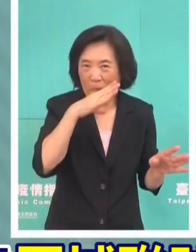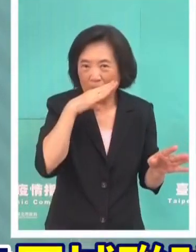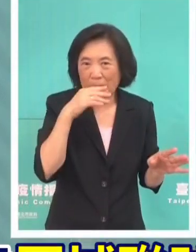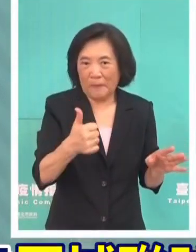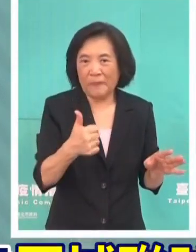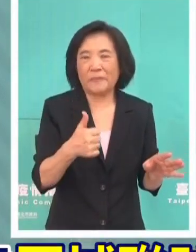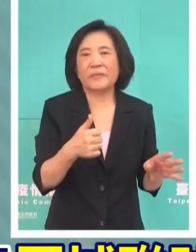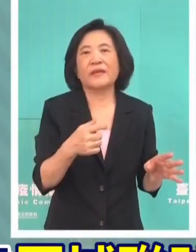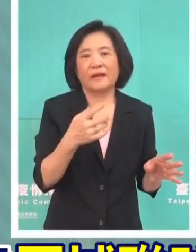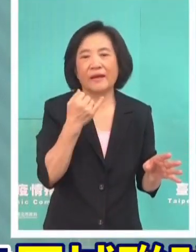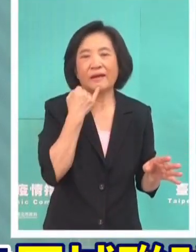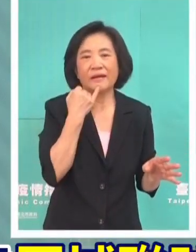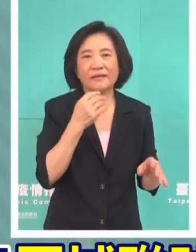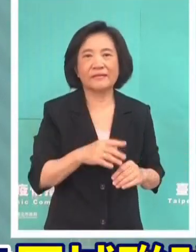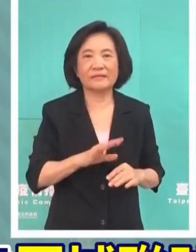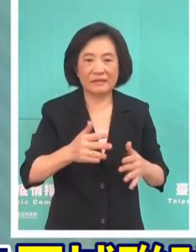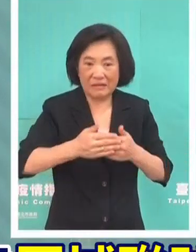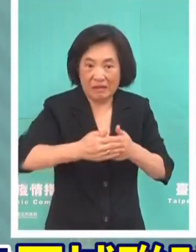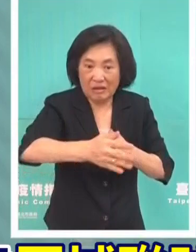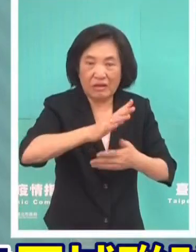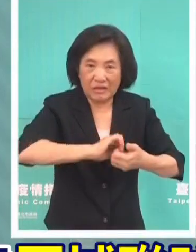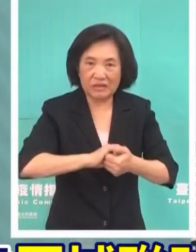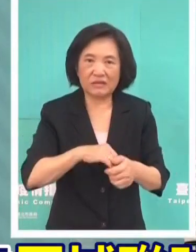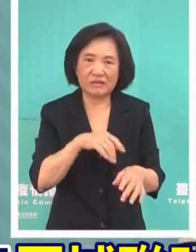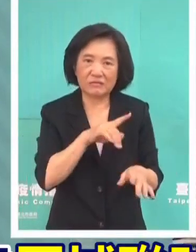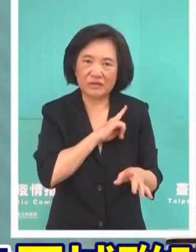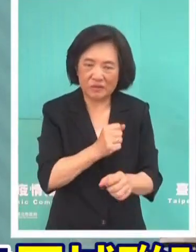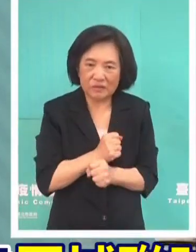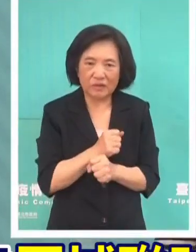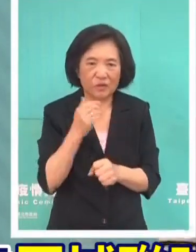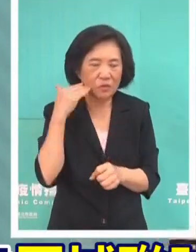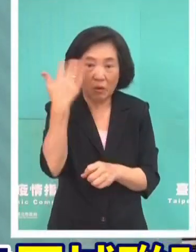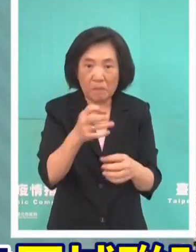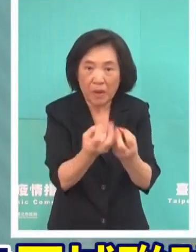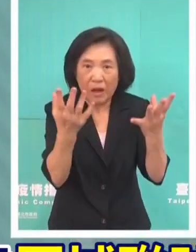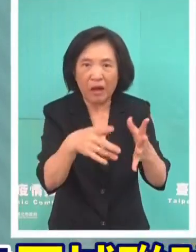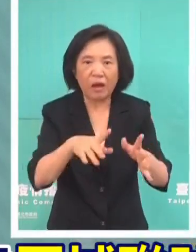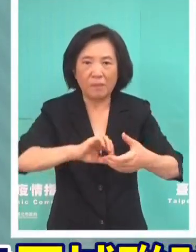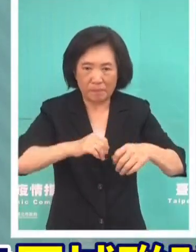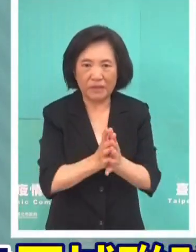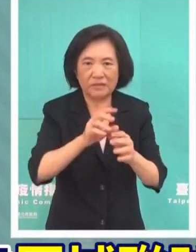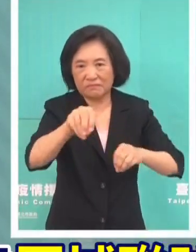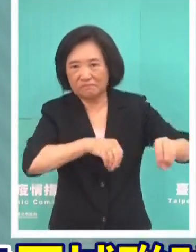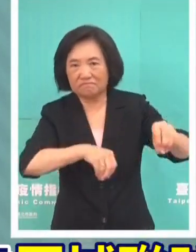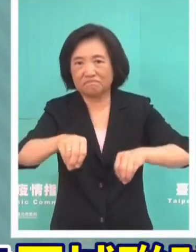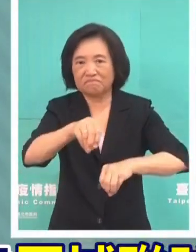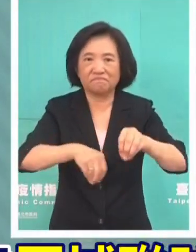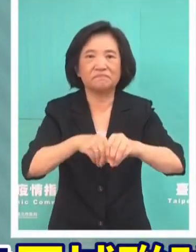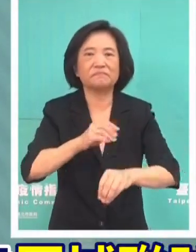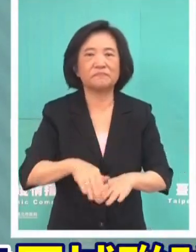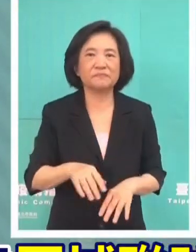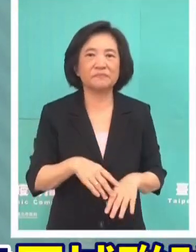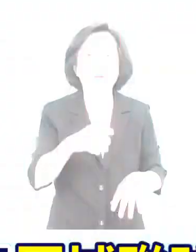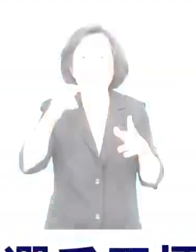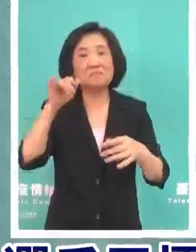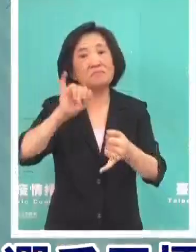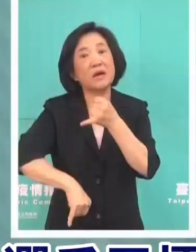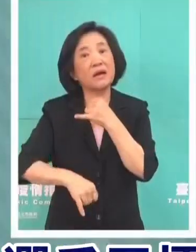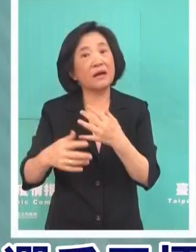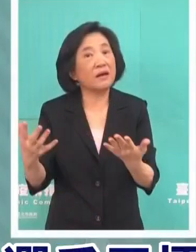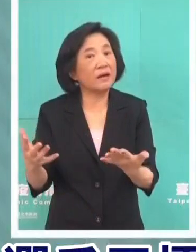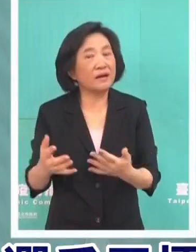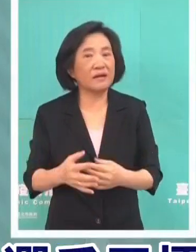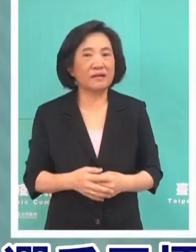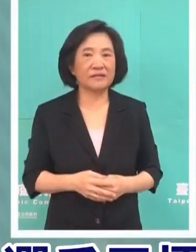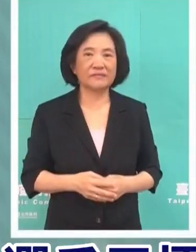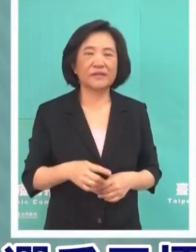过程当中保持小心嘛，风吹草动马上调整了，所以目前我们的清零战术计划是没有改变的。我们今天